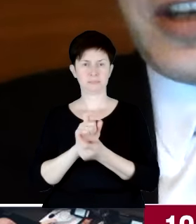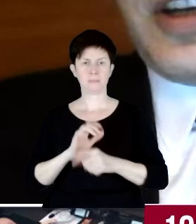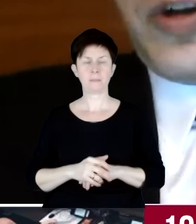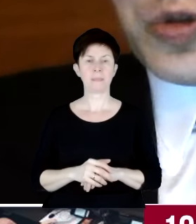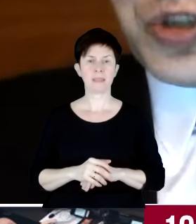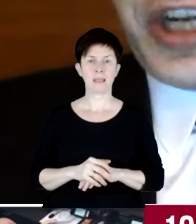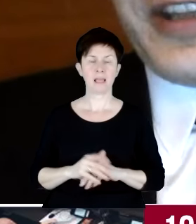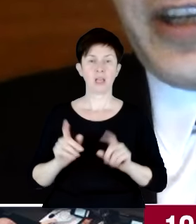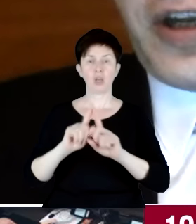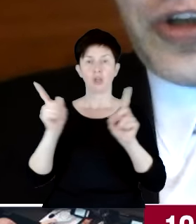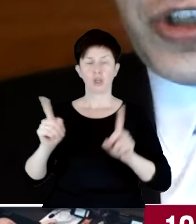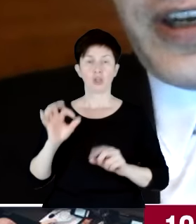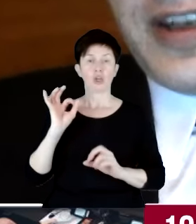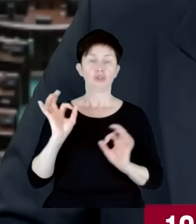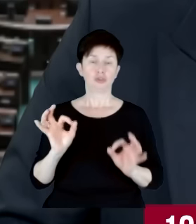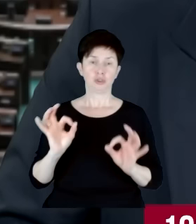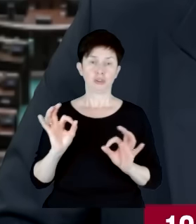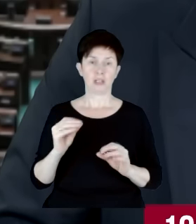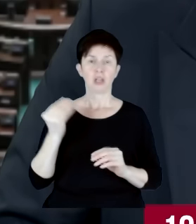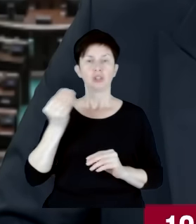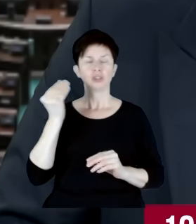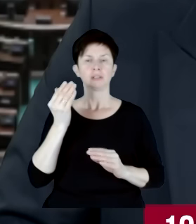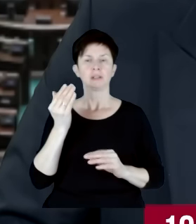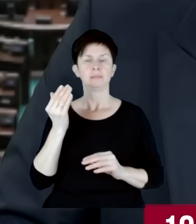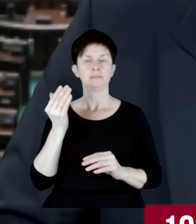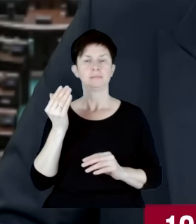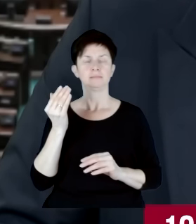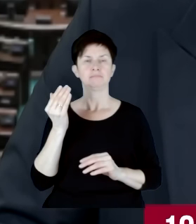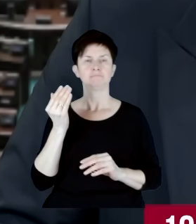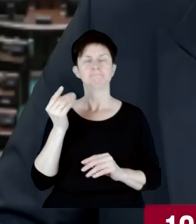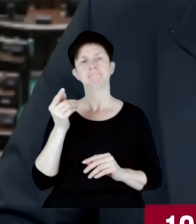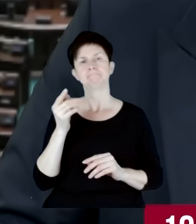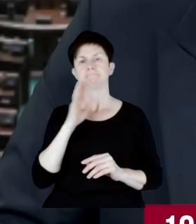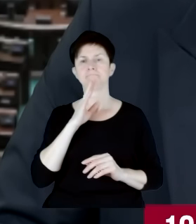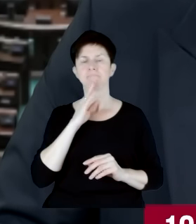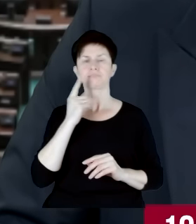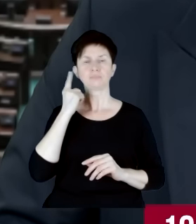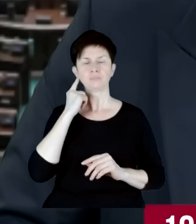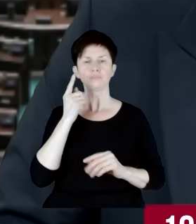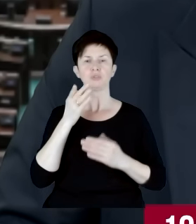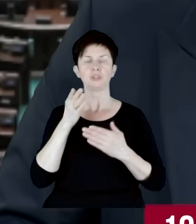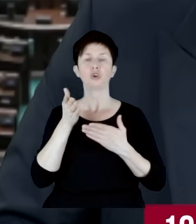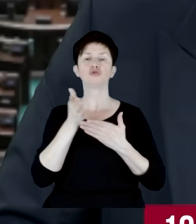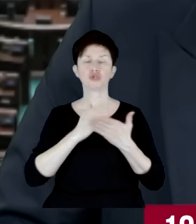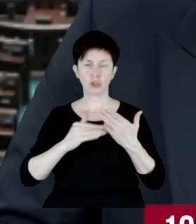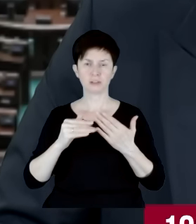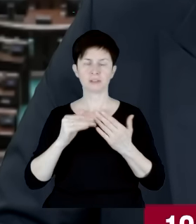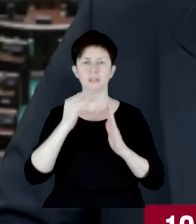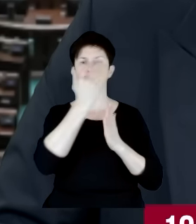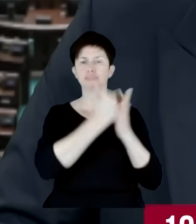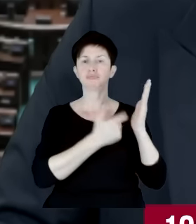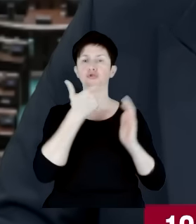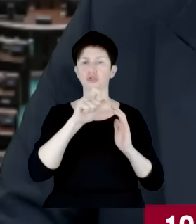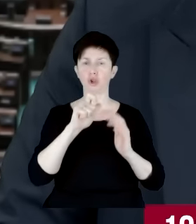dzisiaj jeszcze usłyszeli tylko, że część powiedzmy konkretów została zrealizowana, a za chwilę po